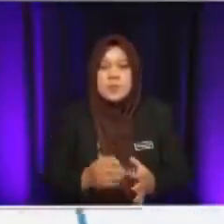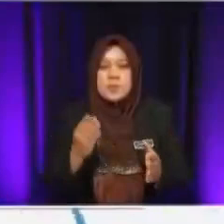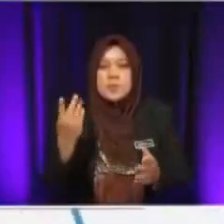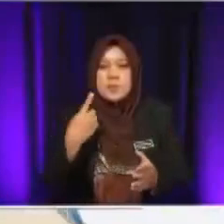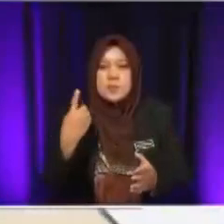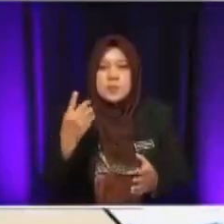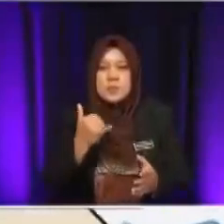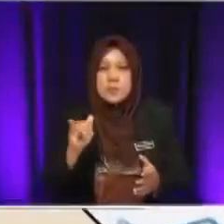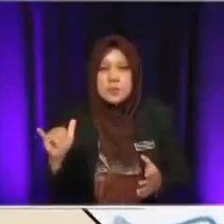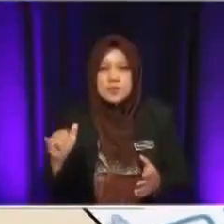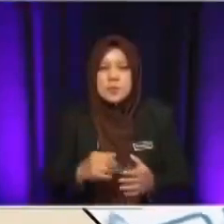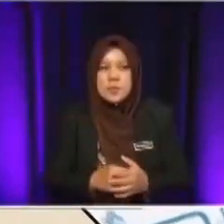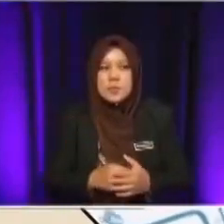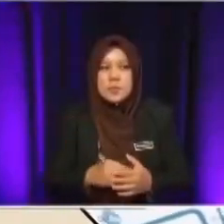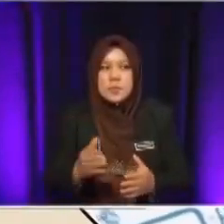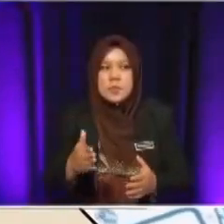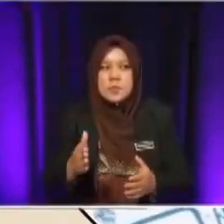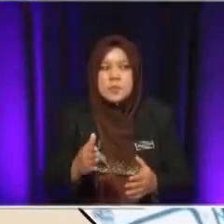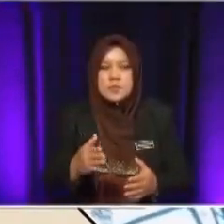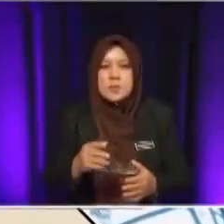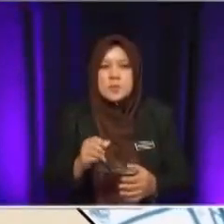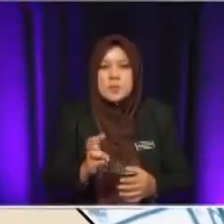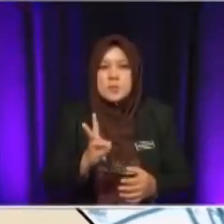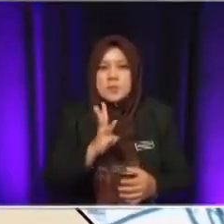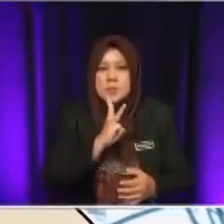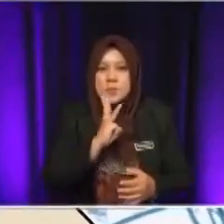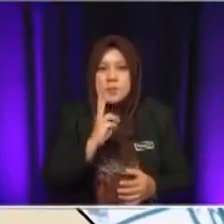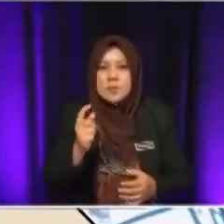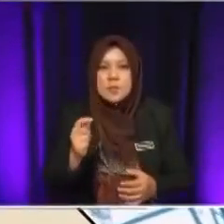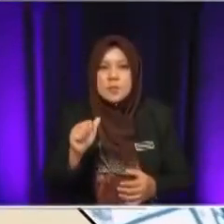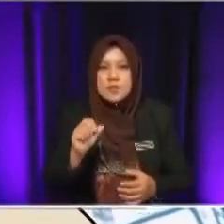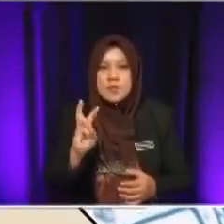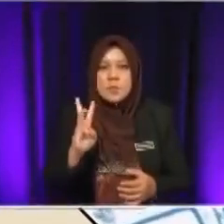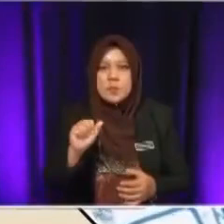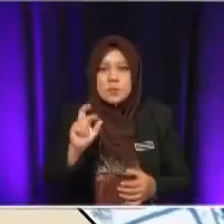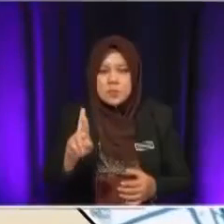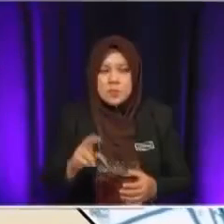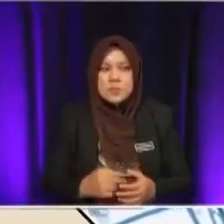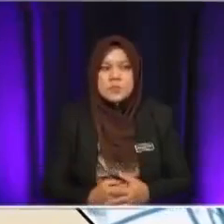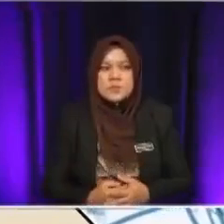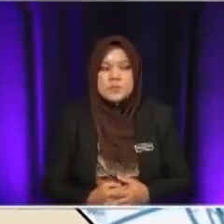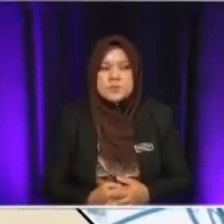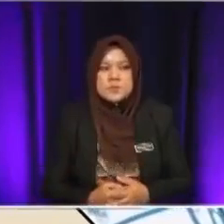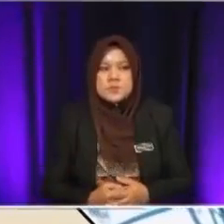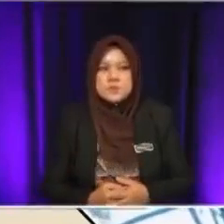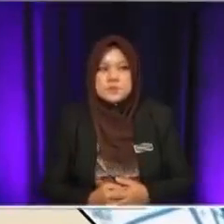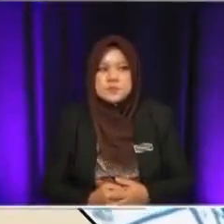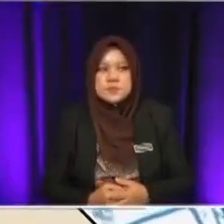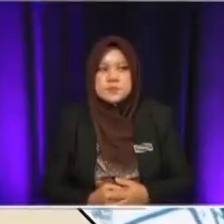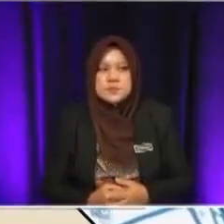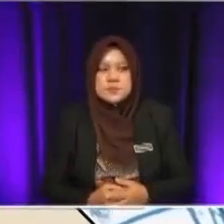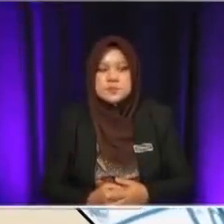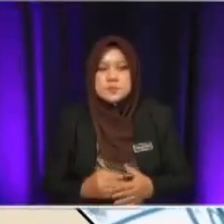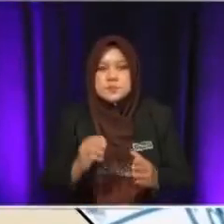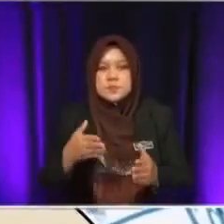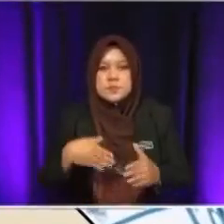saya pakai ikan air tawar boleh ke cikgu? Boleh, tak ada masalah. Ini memang kita biasanya kita guna ikan air tawar lah. So kita masukkan ikan